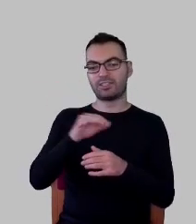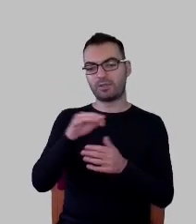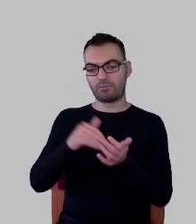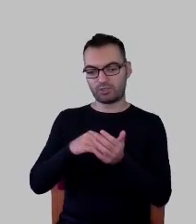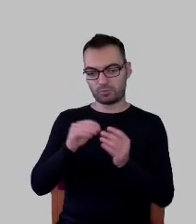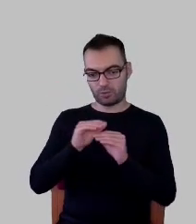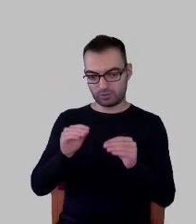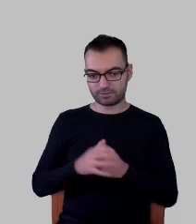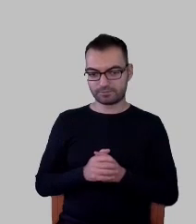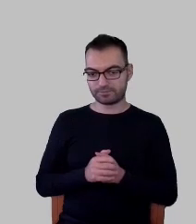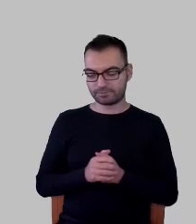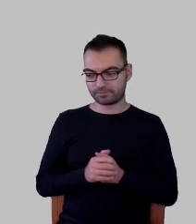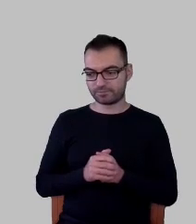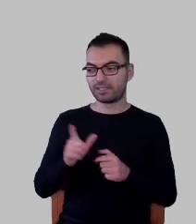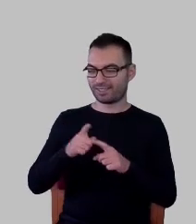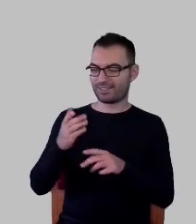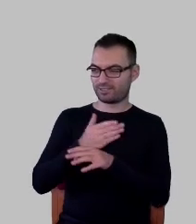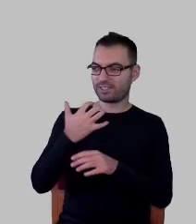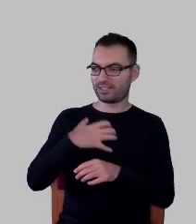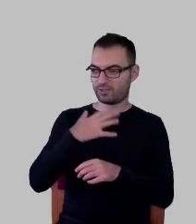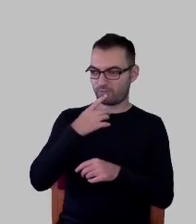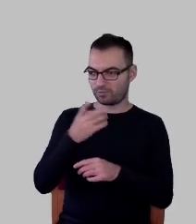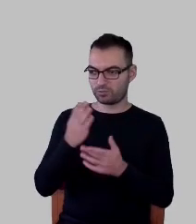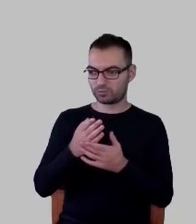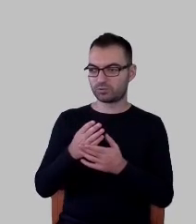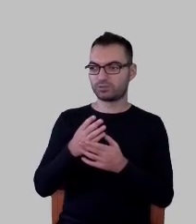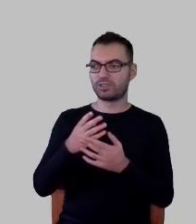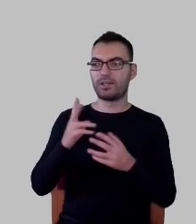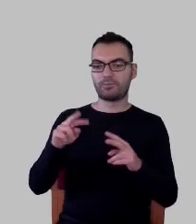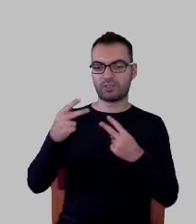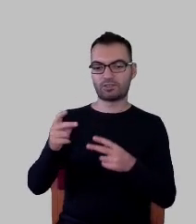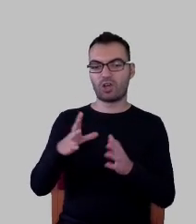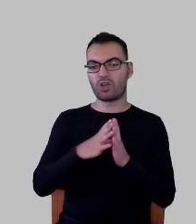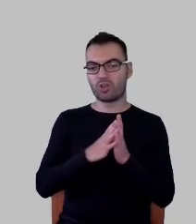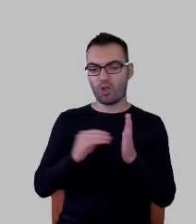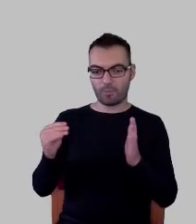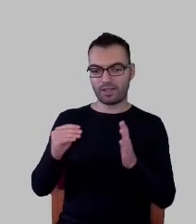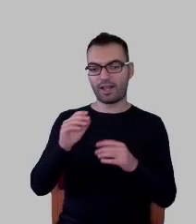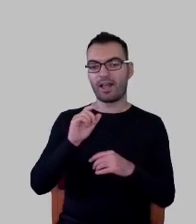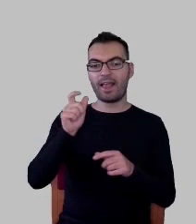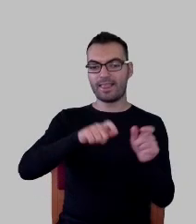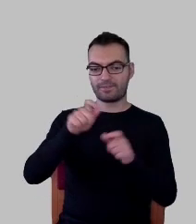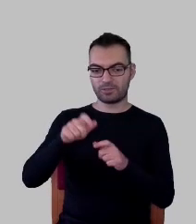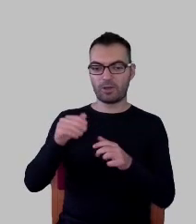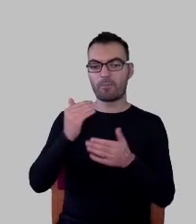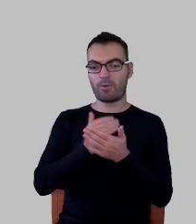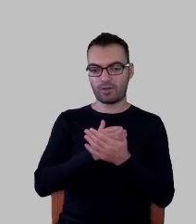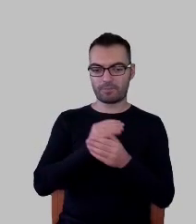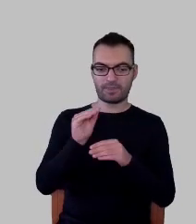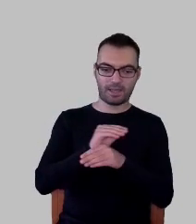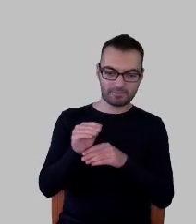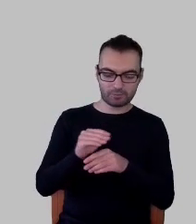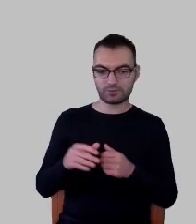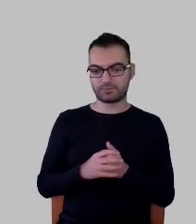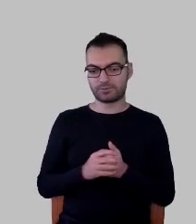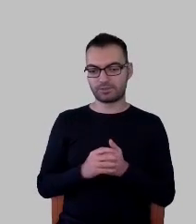zostały wprowadzone. Tutaj już pani dyrektor mówiła o tym przekazaniu kopii indywidualnego programu edukacyjno-terapeutycznego i